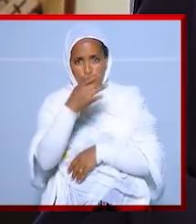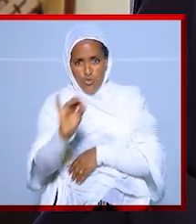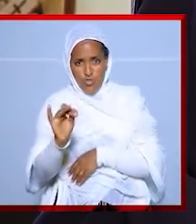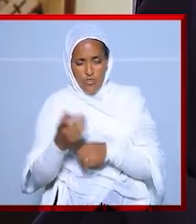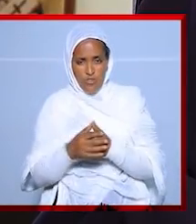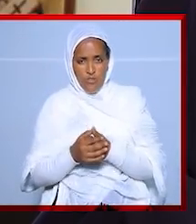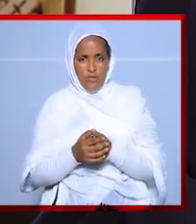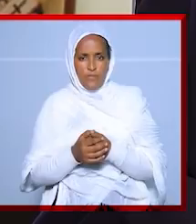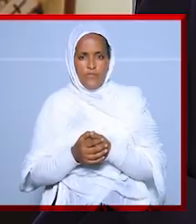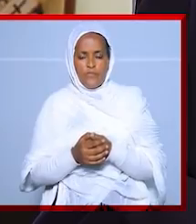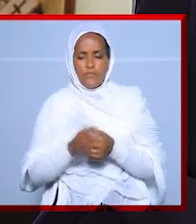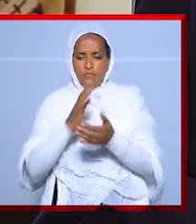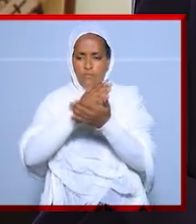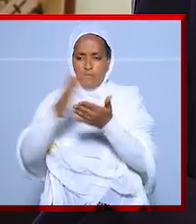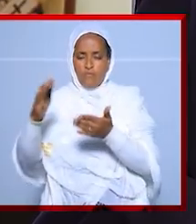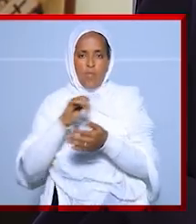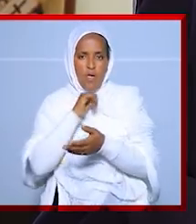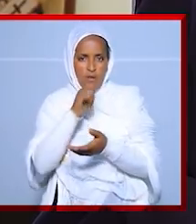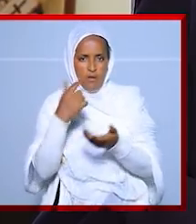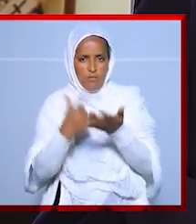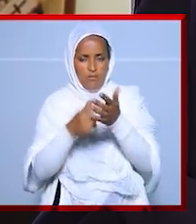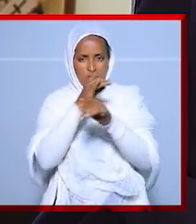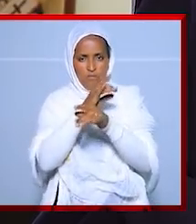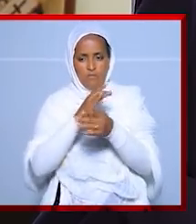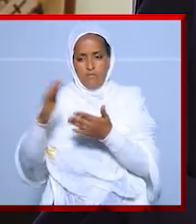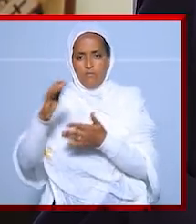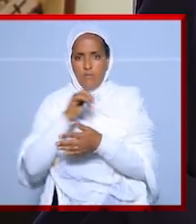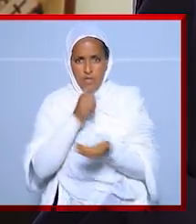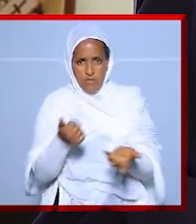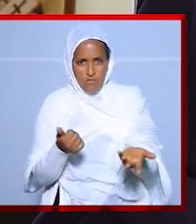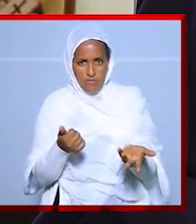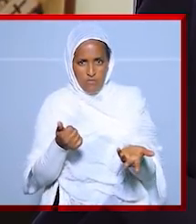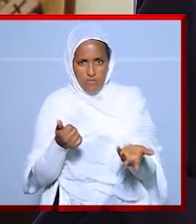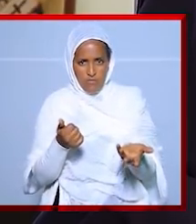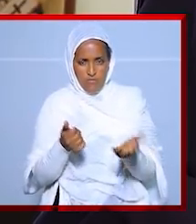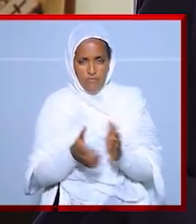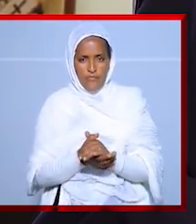ነው እንጂ አስወጋጅ አይደለም ወይም ኤክስክሉሲቭ አይደለም።